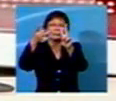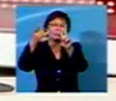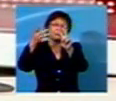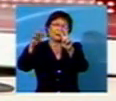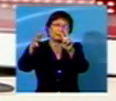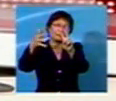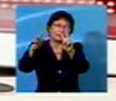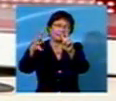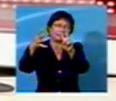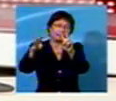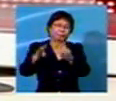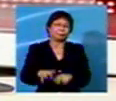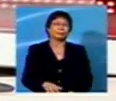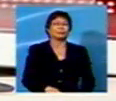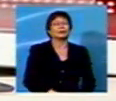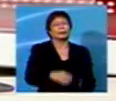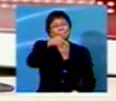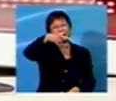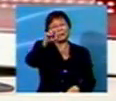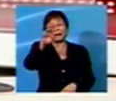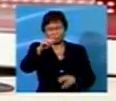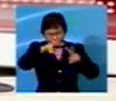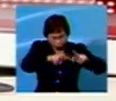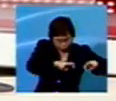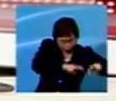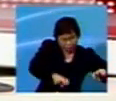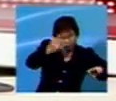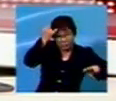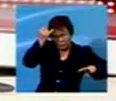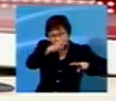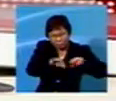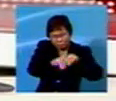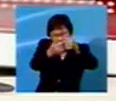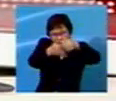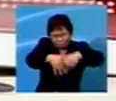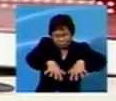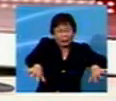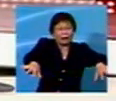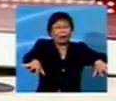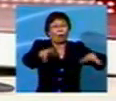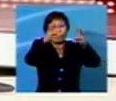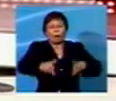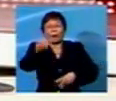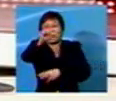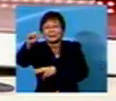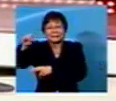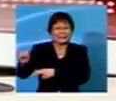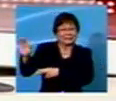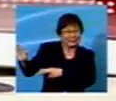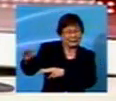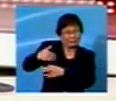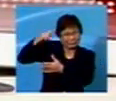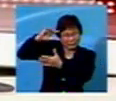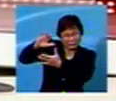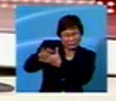2014 pdrm masih menyiasat latar belakang Ideologi dan rangkaian aktiviti individu warga Asia Selatan yang